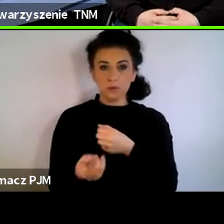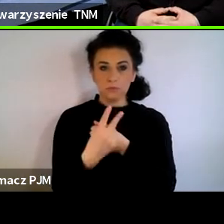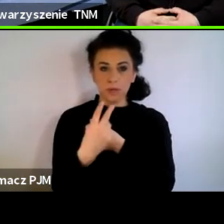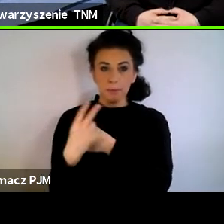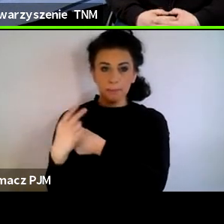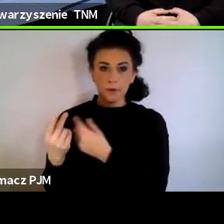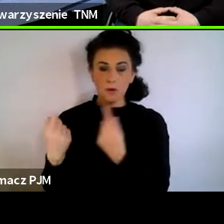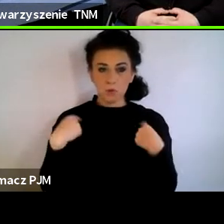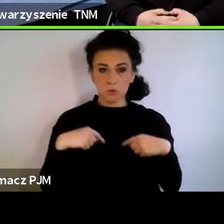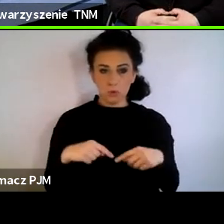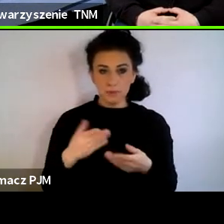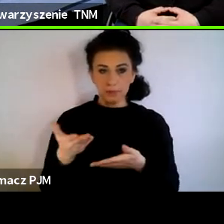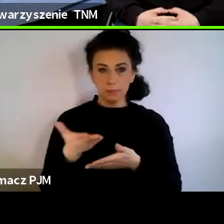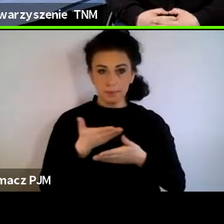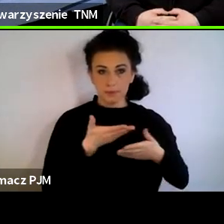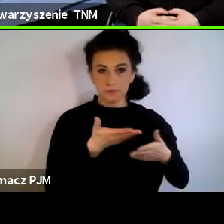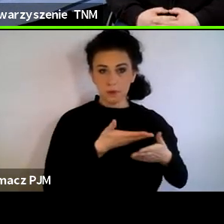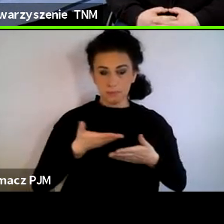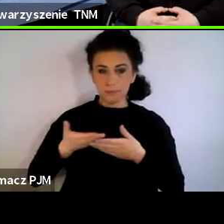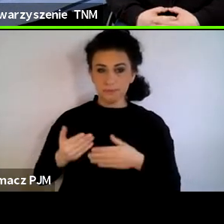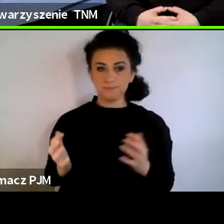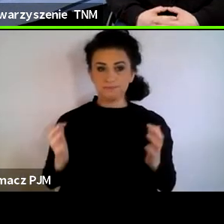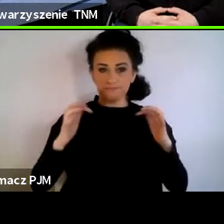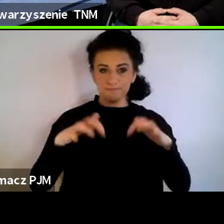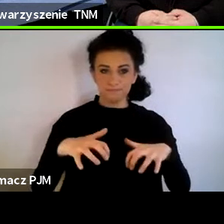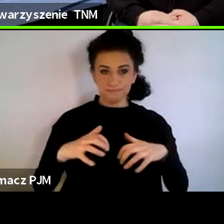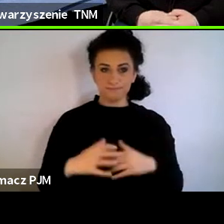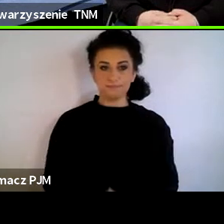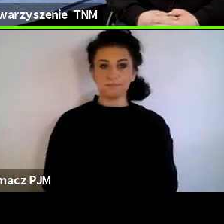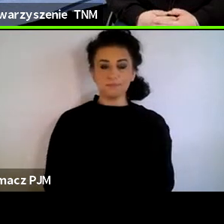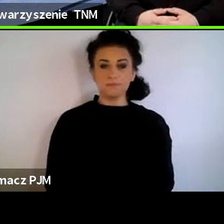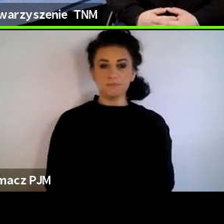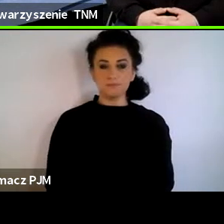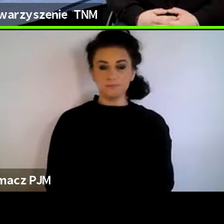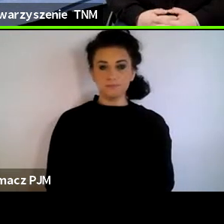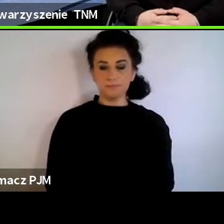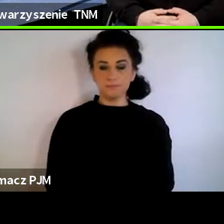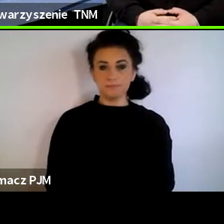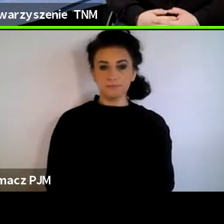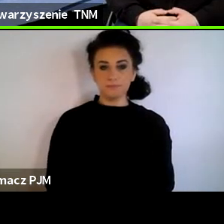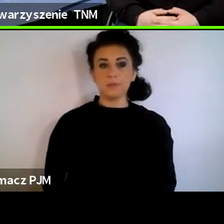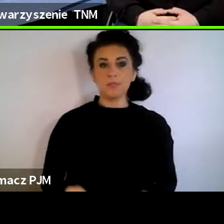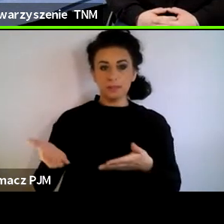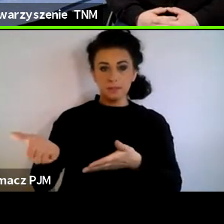będą systematycznie napływać. Tymczasem zapraszam